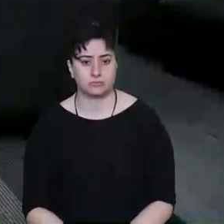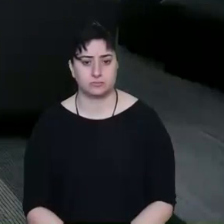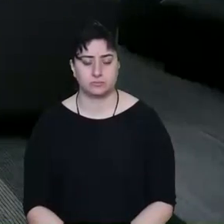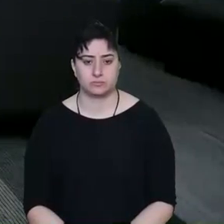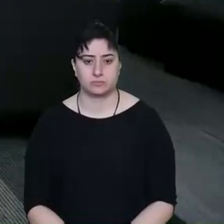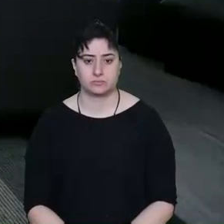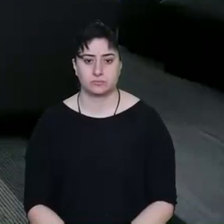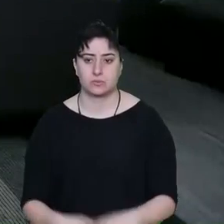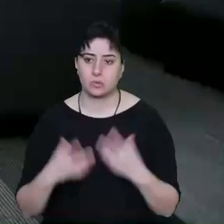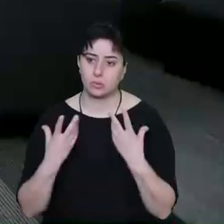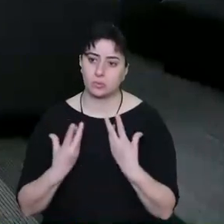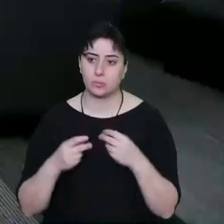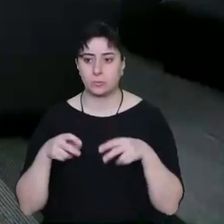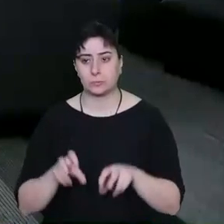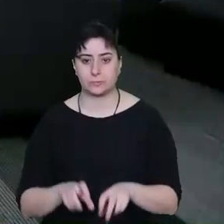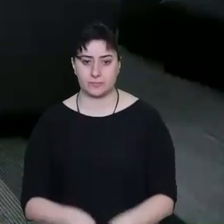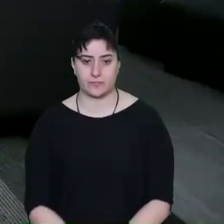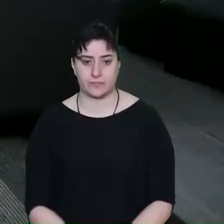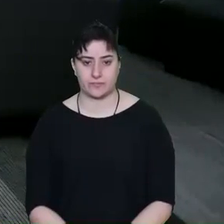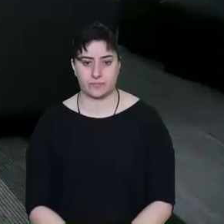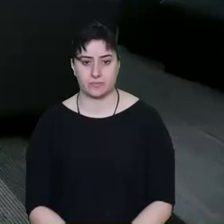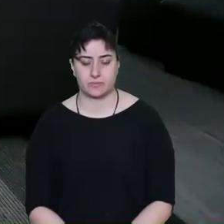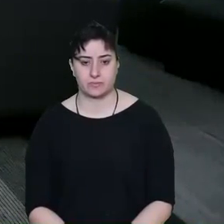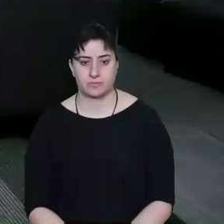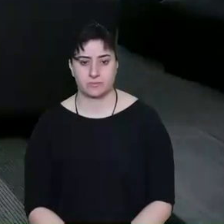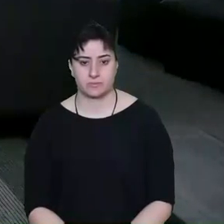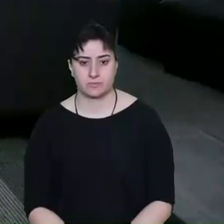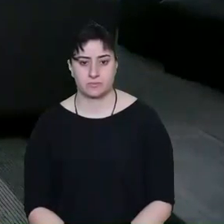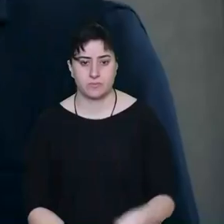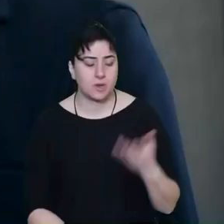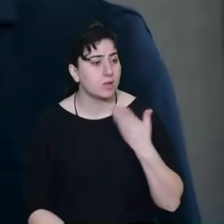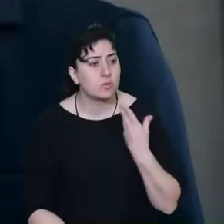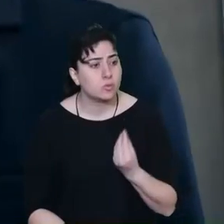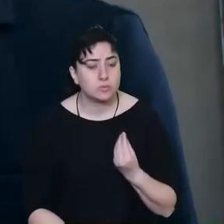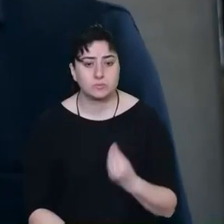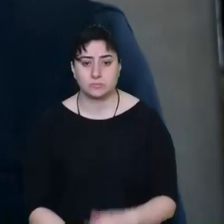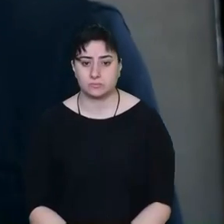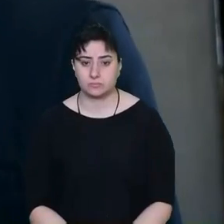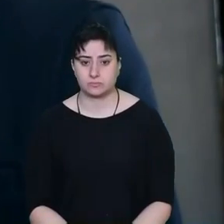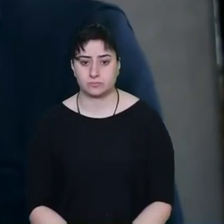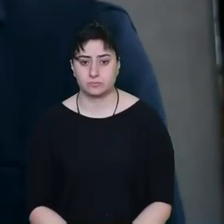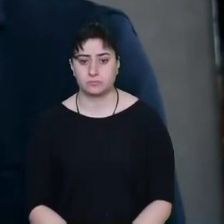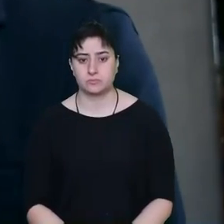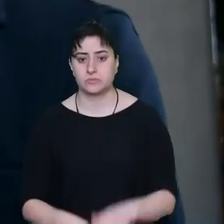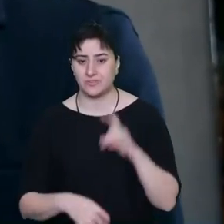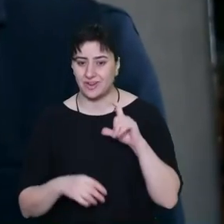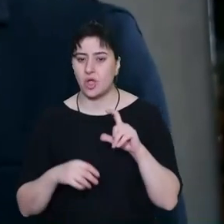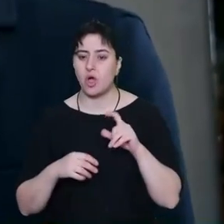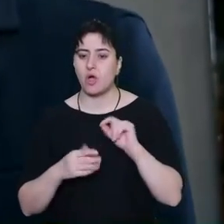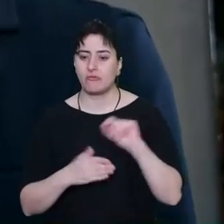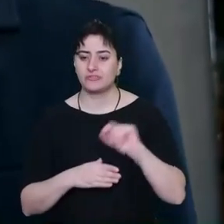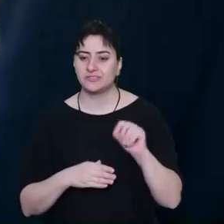üzeri. Oturayım, oturayım. Ne oldu? Anlatsana. Cavidan, ofise çıkmak